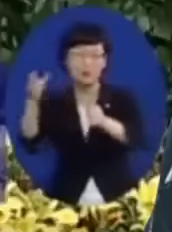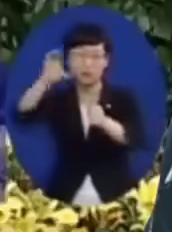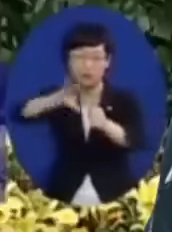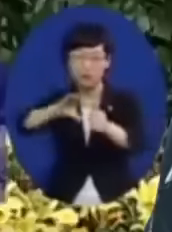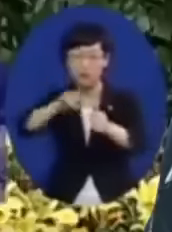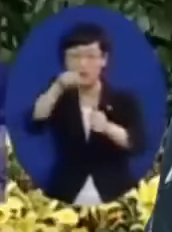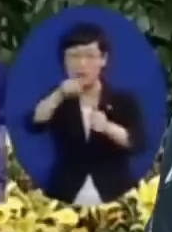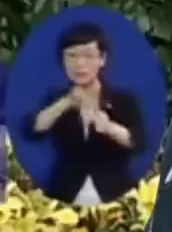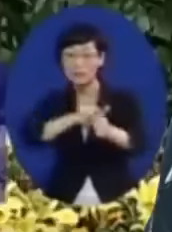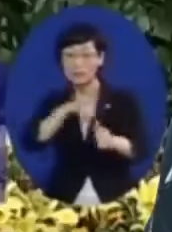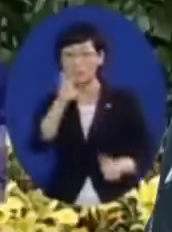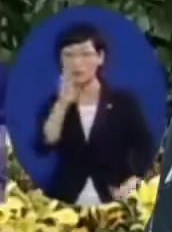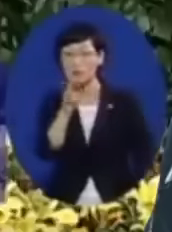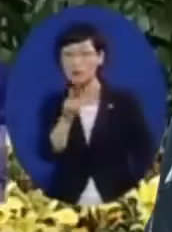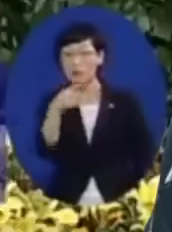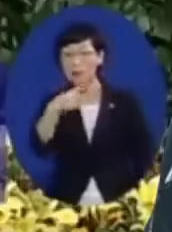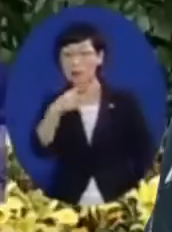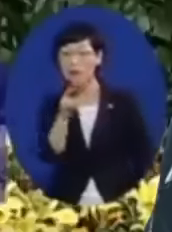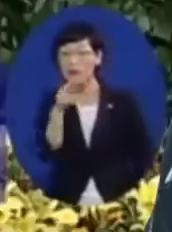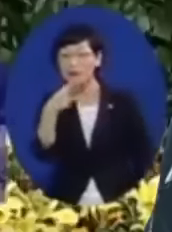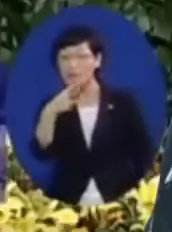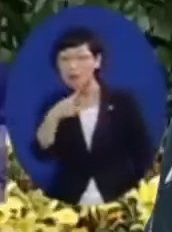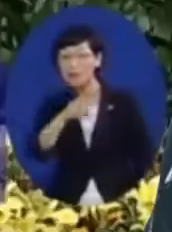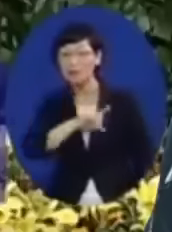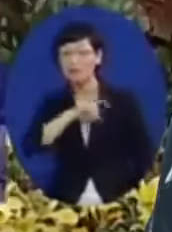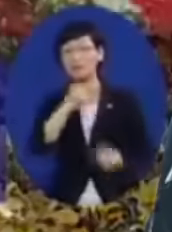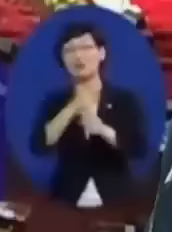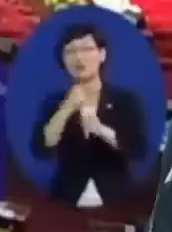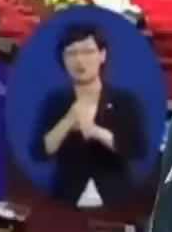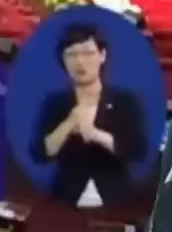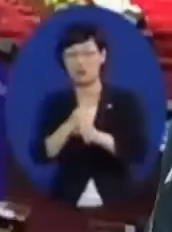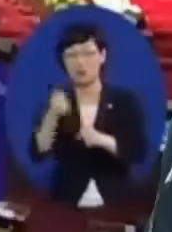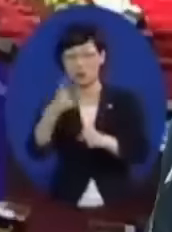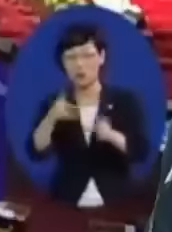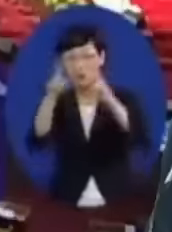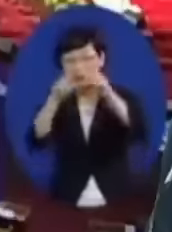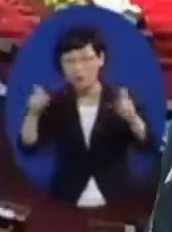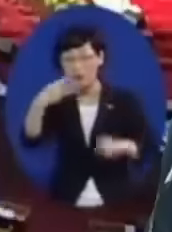이름을 베델이라 하였더라. 이 성의 옛 이름은 루스더라.